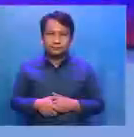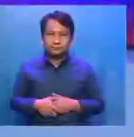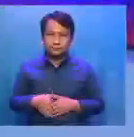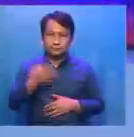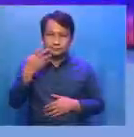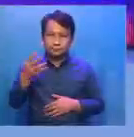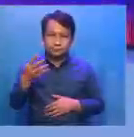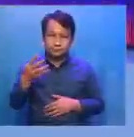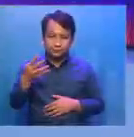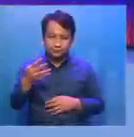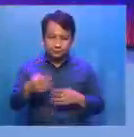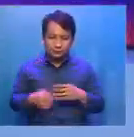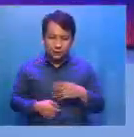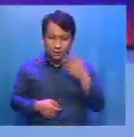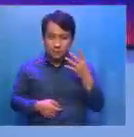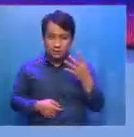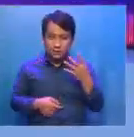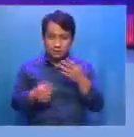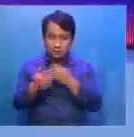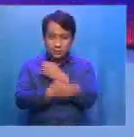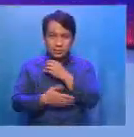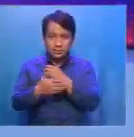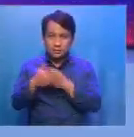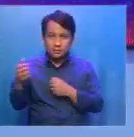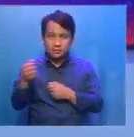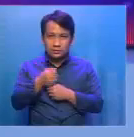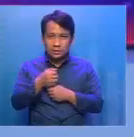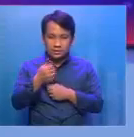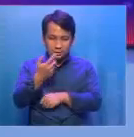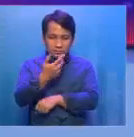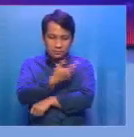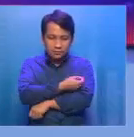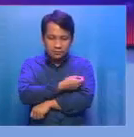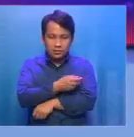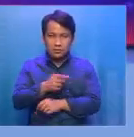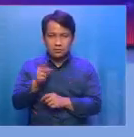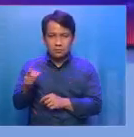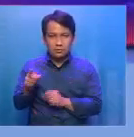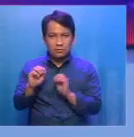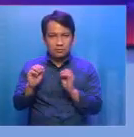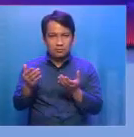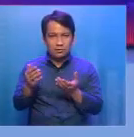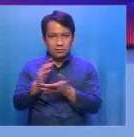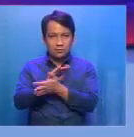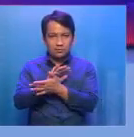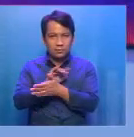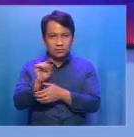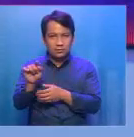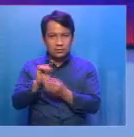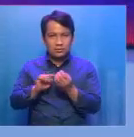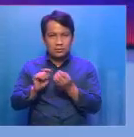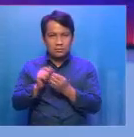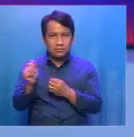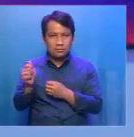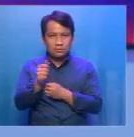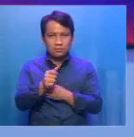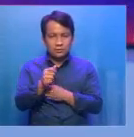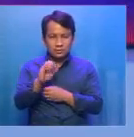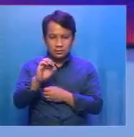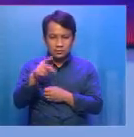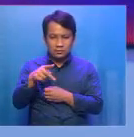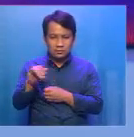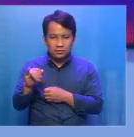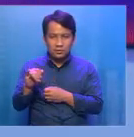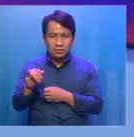Habang nagkukumahog ang iba't ibang bansa para magkaroon ng bakuna, tila wala ng pandemya. Sa tinaguriang epicenter